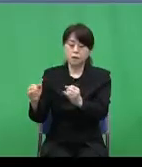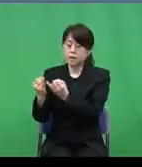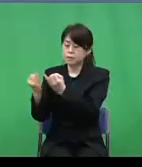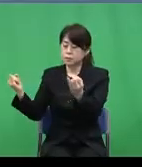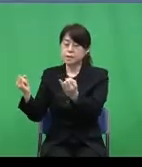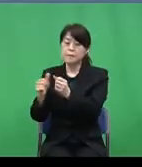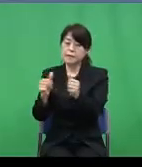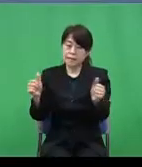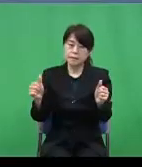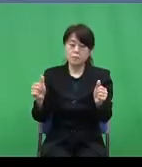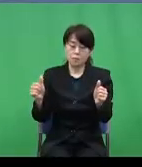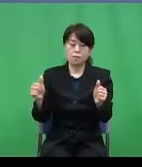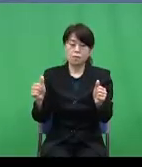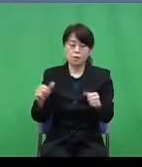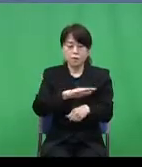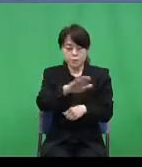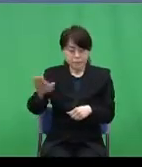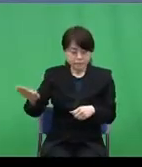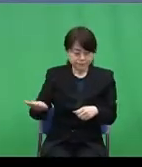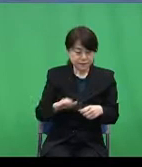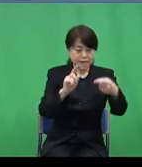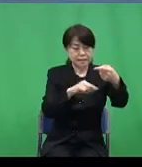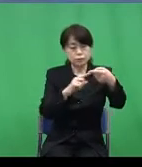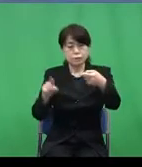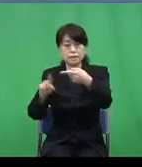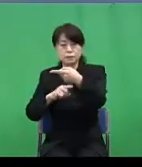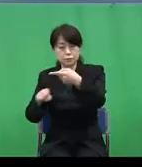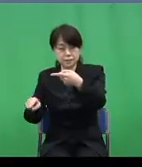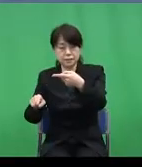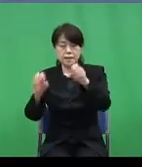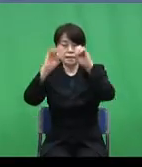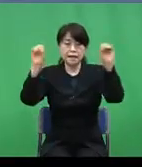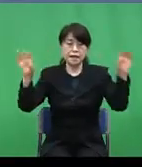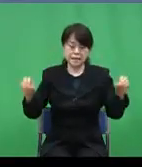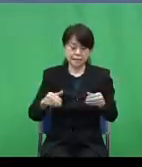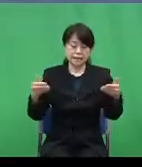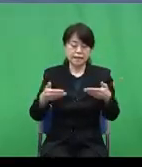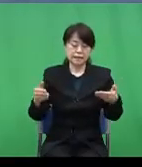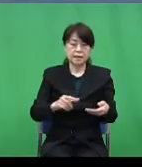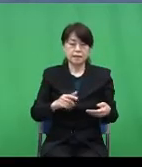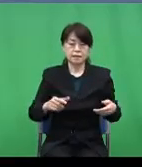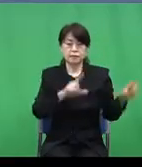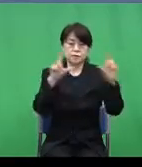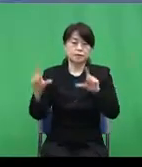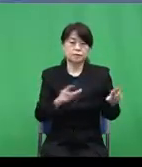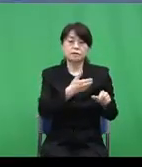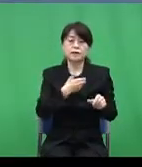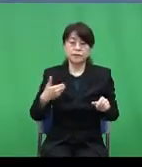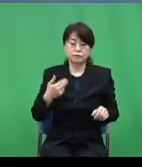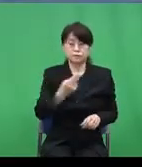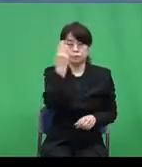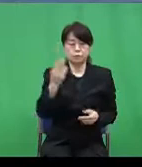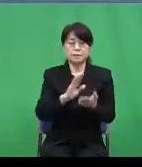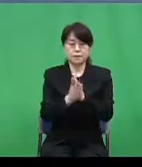も男性もですね、みんな一人一人が輝いて働き暮らせる、そういう富山県を作っていき